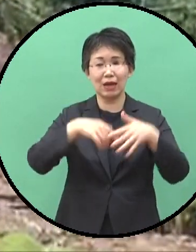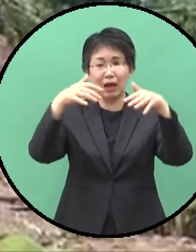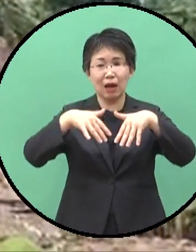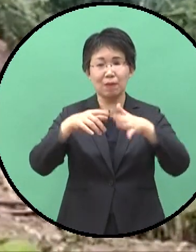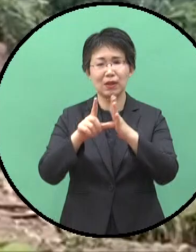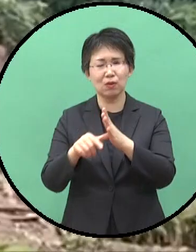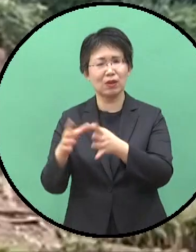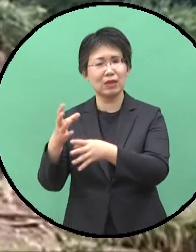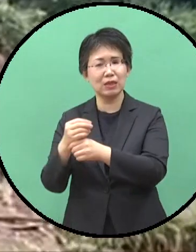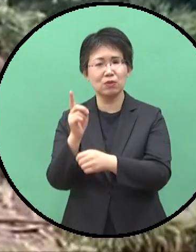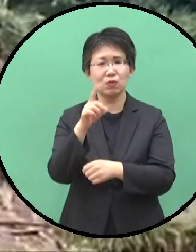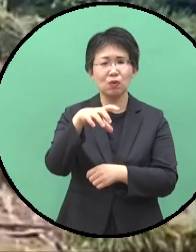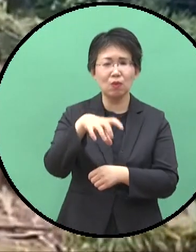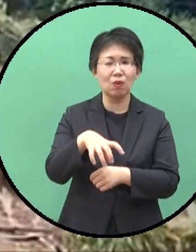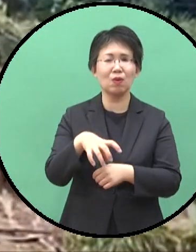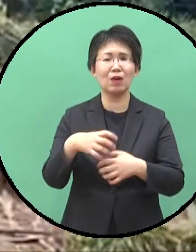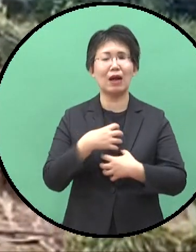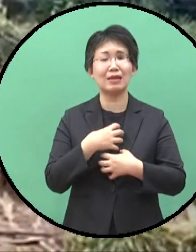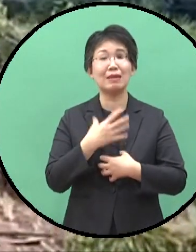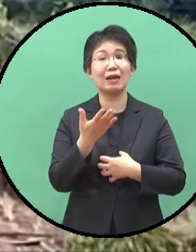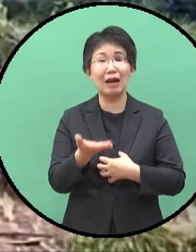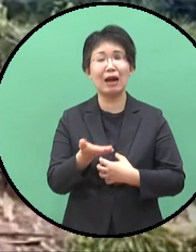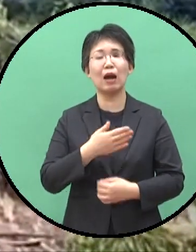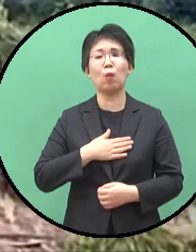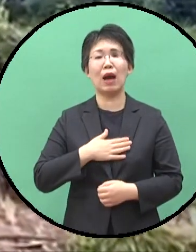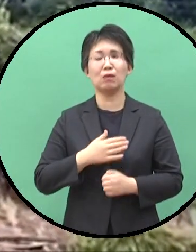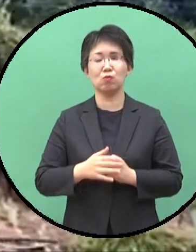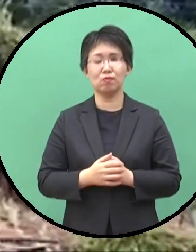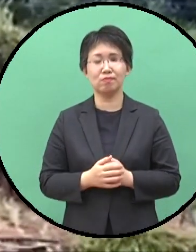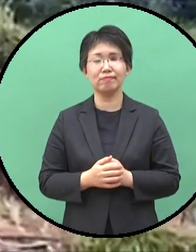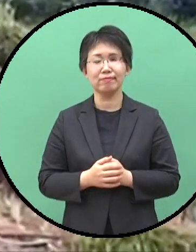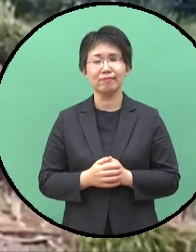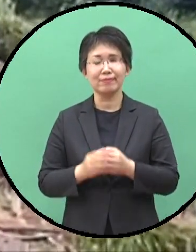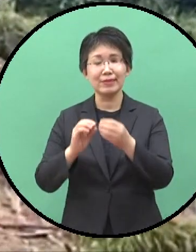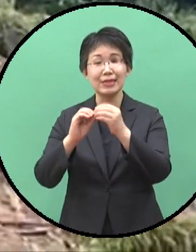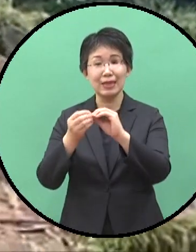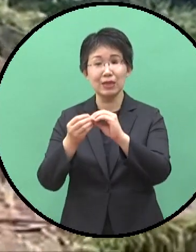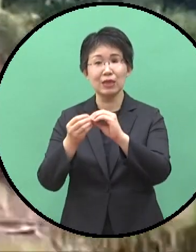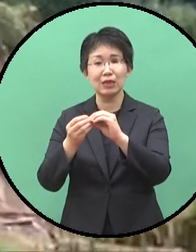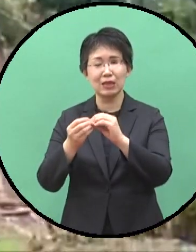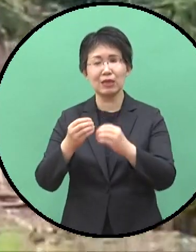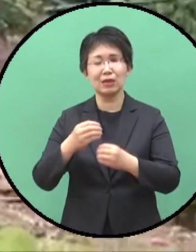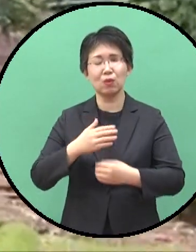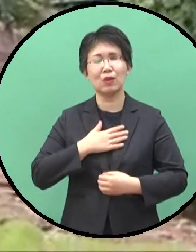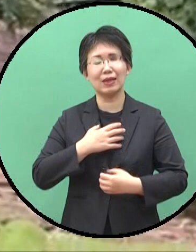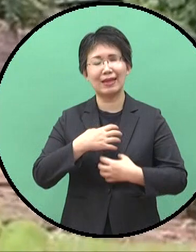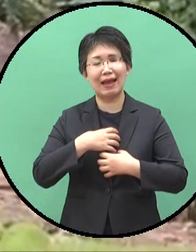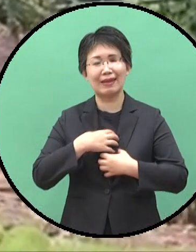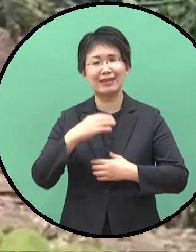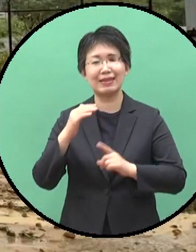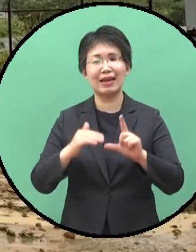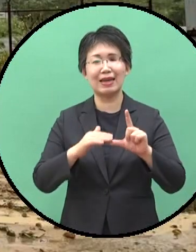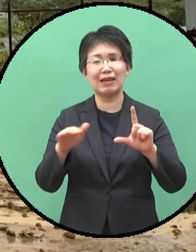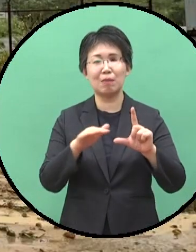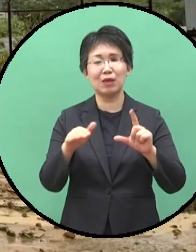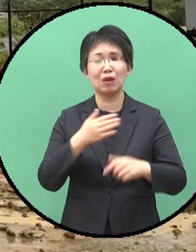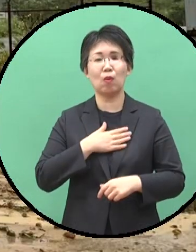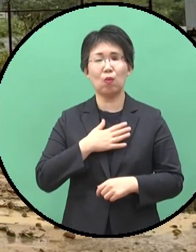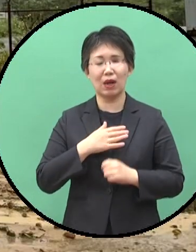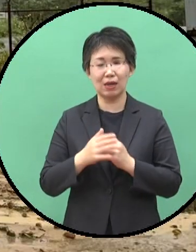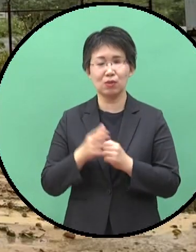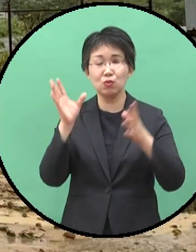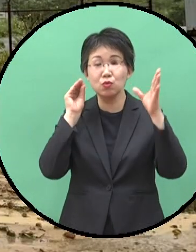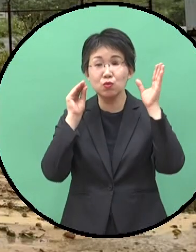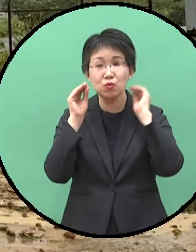つ・どこが危険なのかが分かります。色によって危険度が分かるようになっています。情報